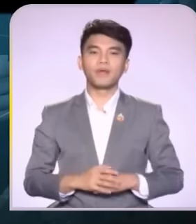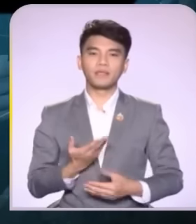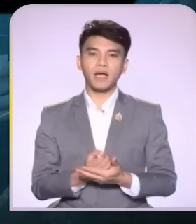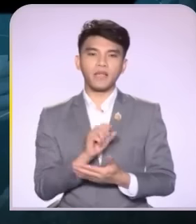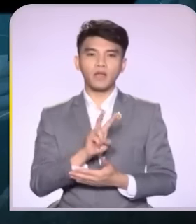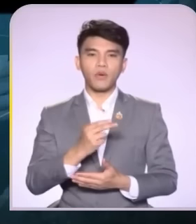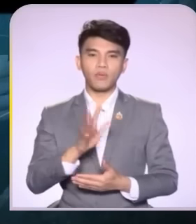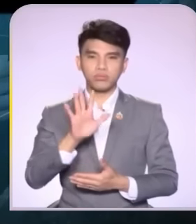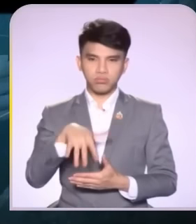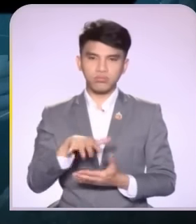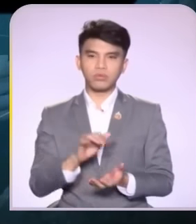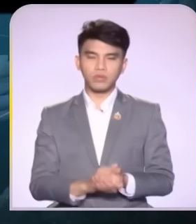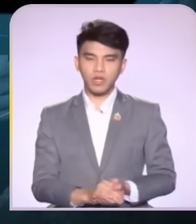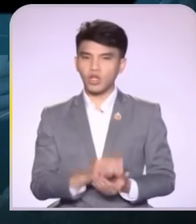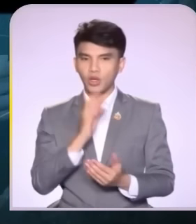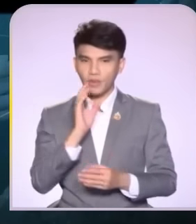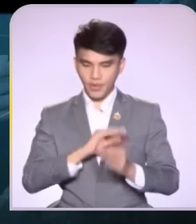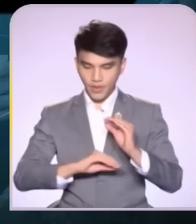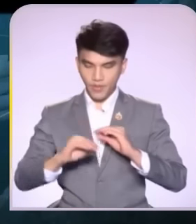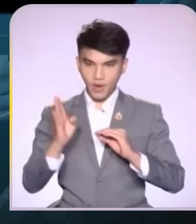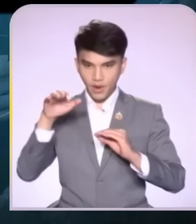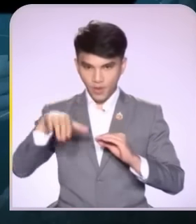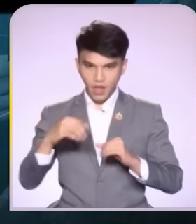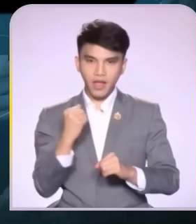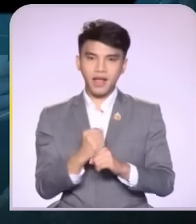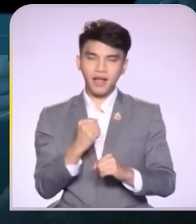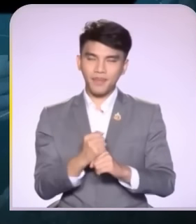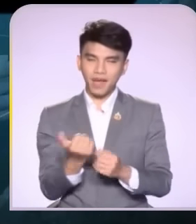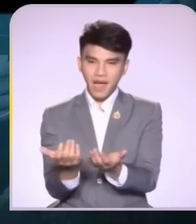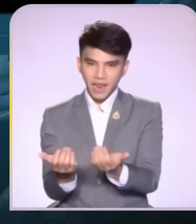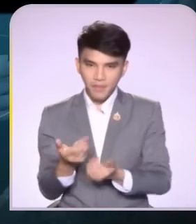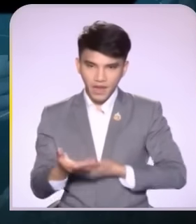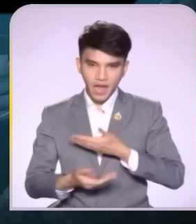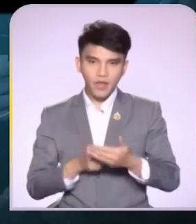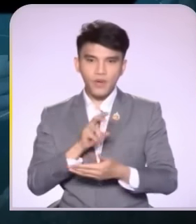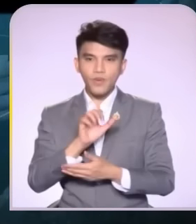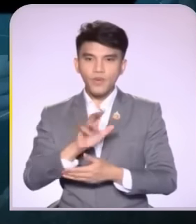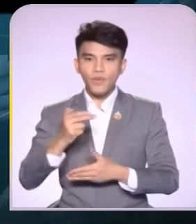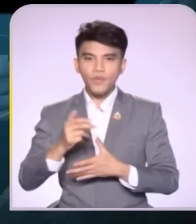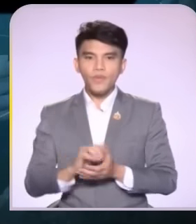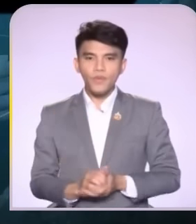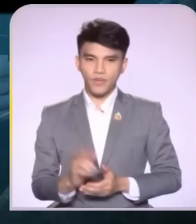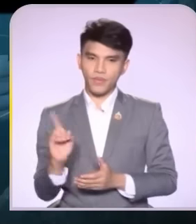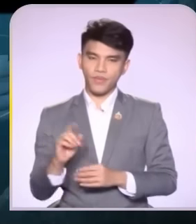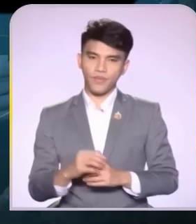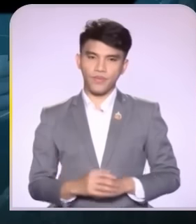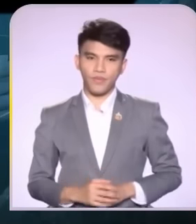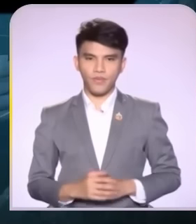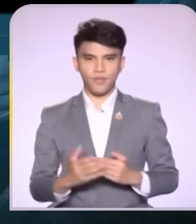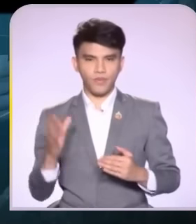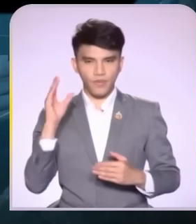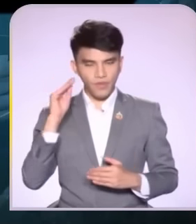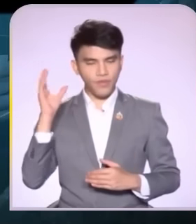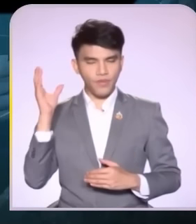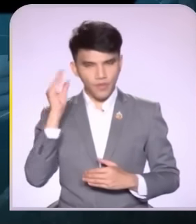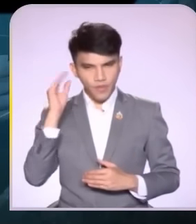อีก 25,000 และถ้าเกิดเป็นดีลเลอร์บริษัทเลยจ่ายที่ 250,000 ตอนนั้นเธอบอกนะฟังแล้วเ